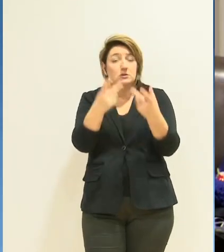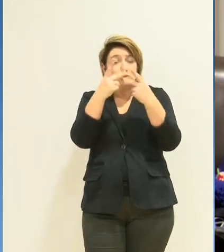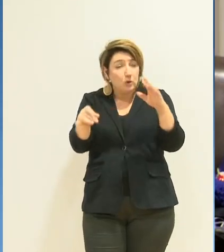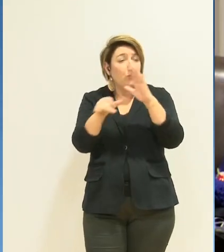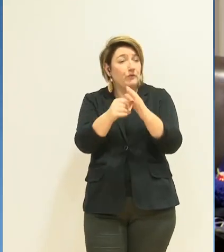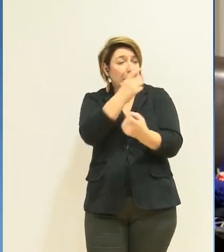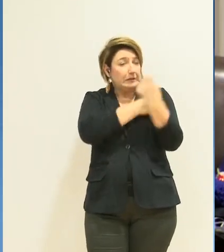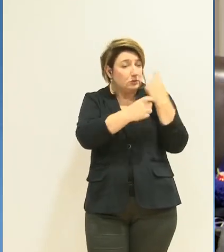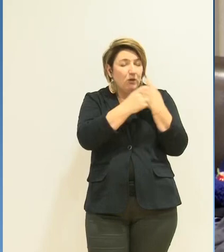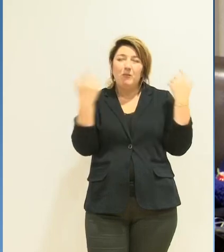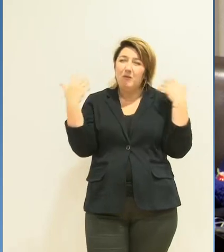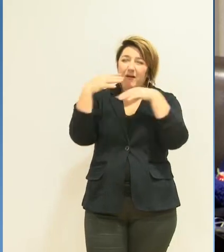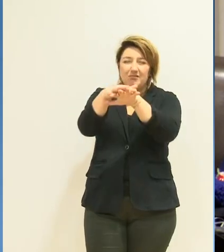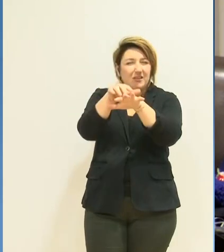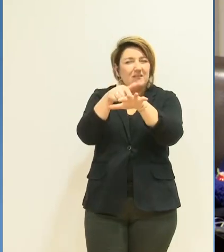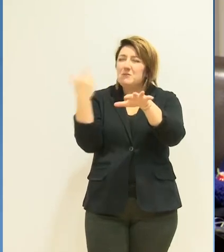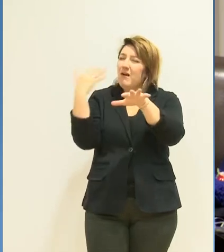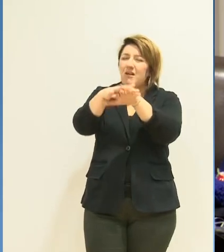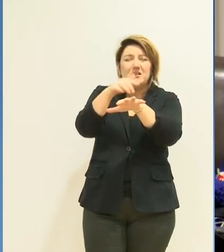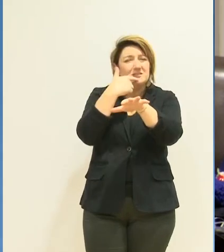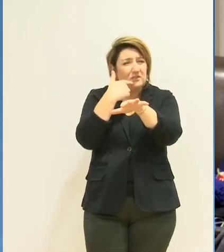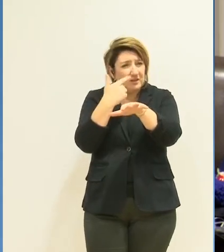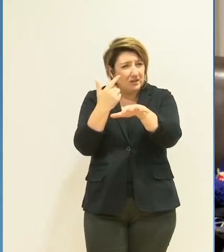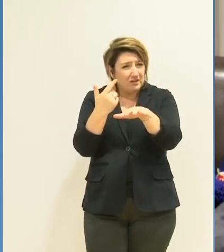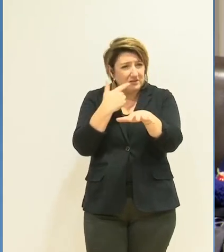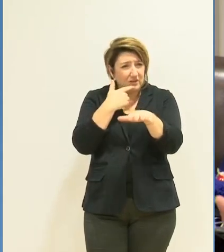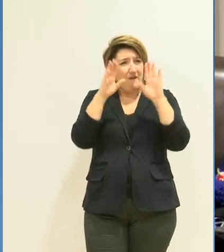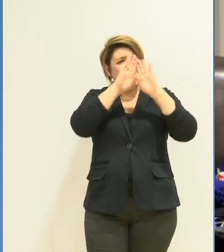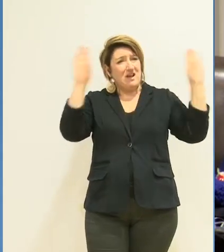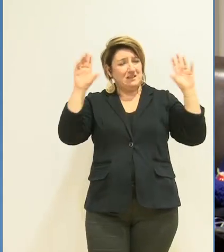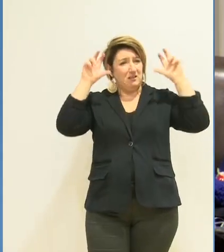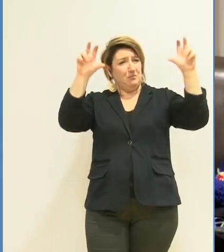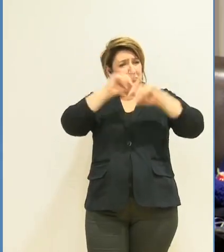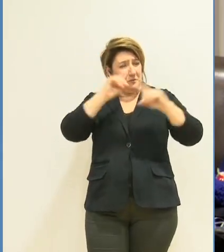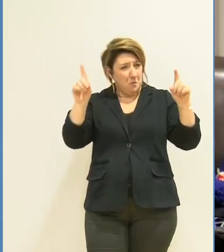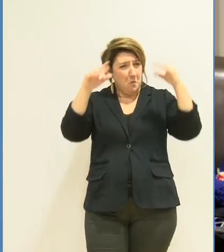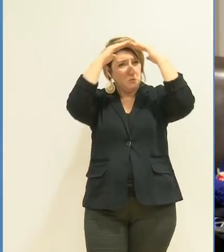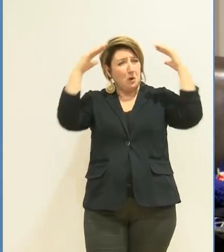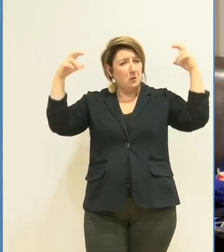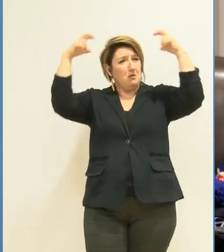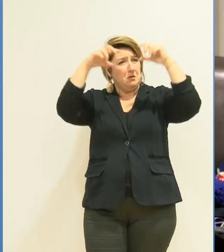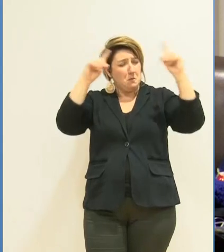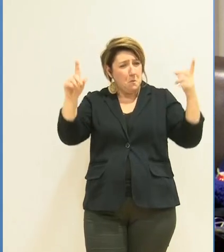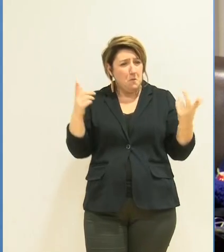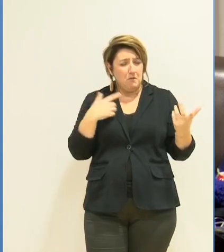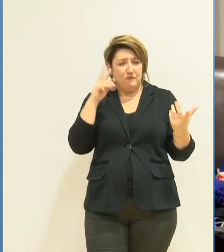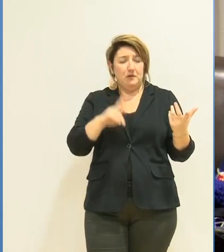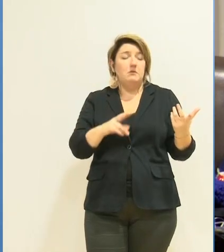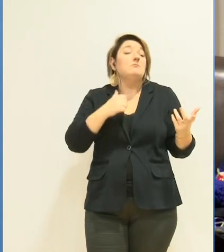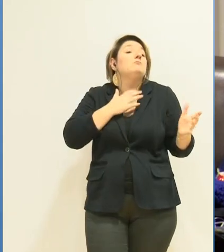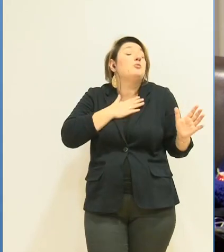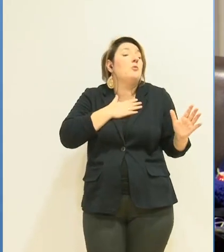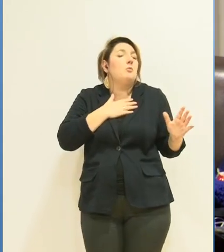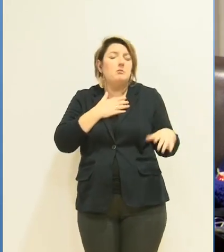intégrés ça veut dire que vous allez mettre ne pas mettre des équipements sur les façades sur les toitures il faudrait être je crois en ce qui me concerne